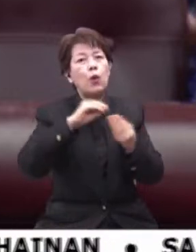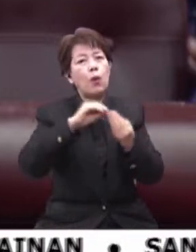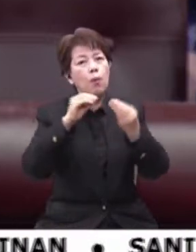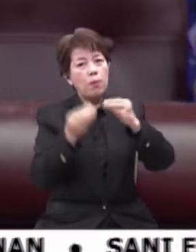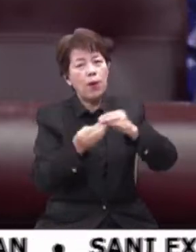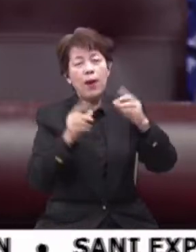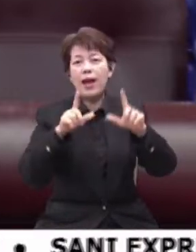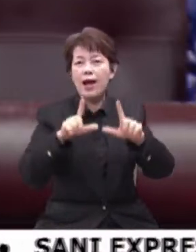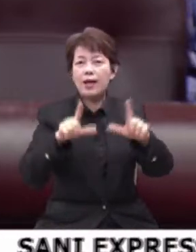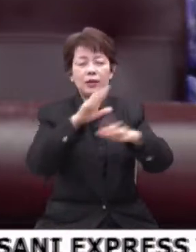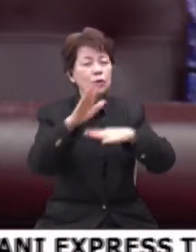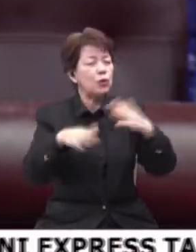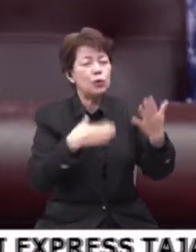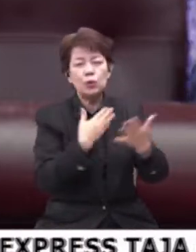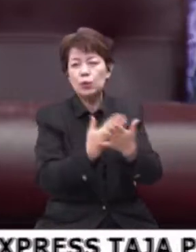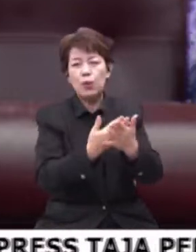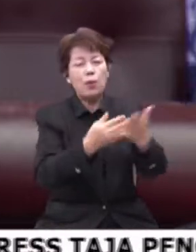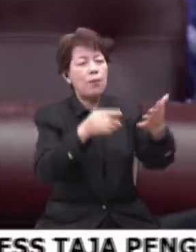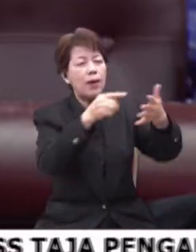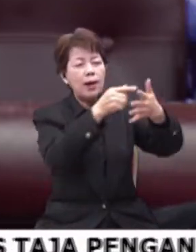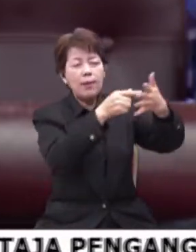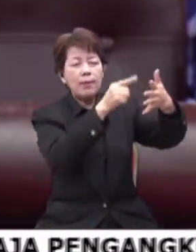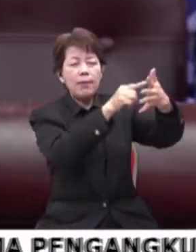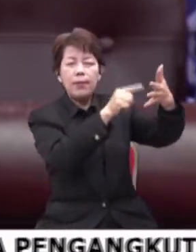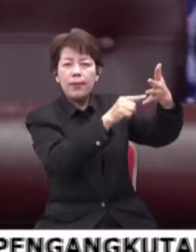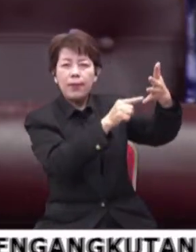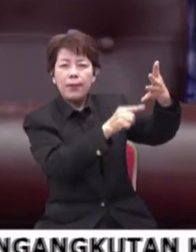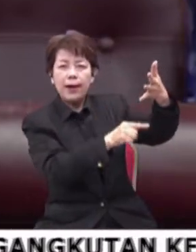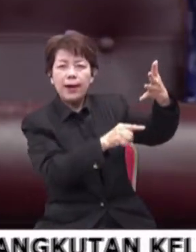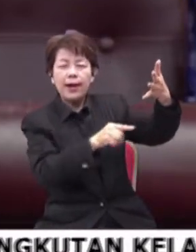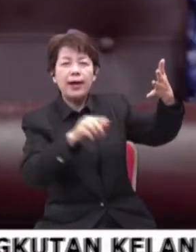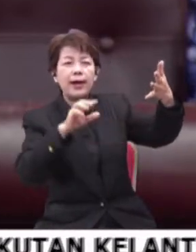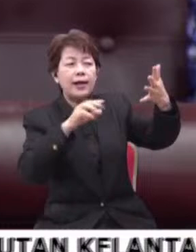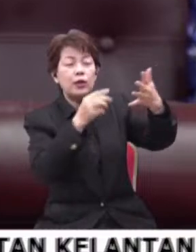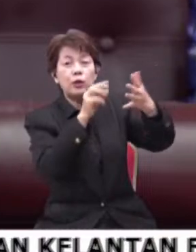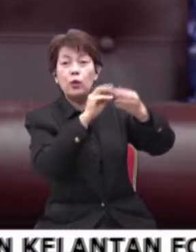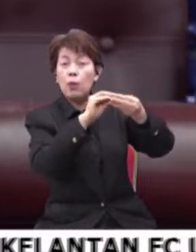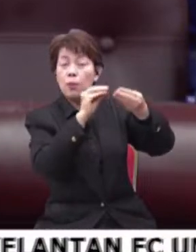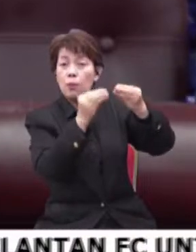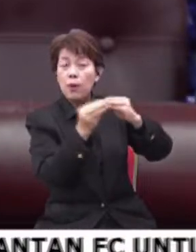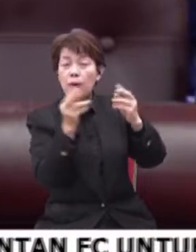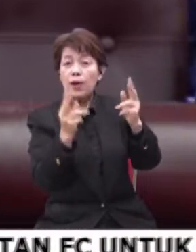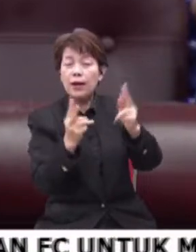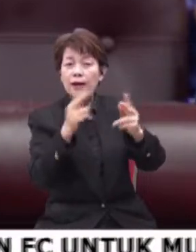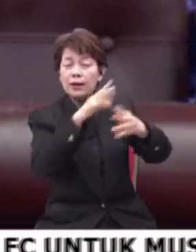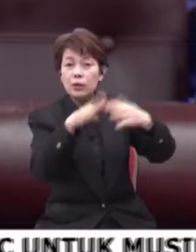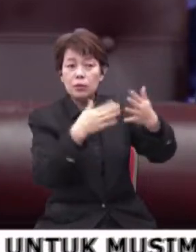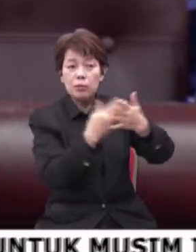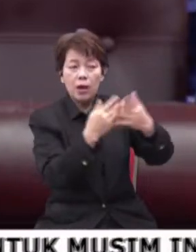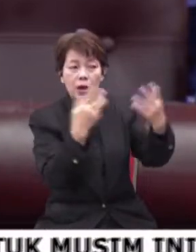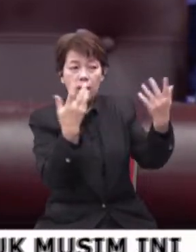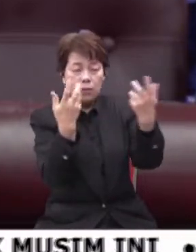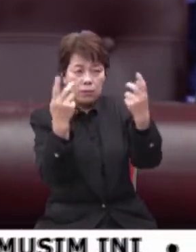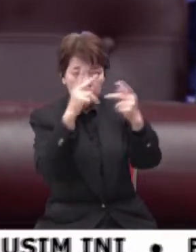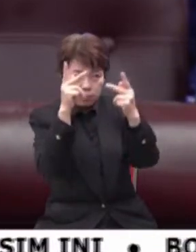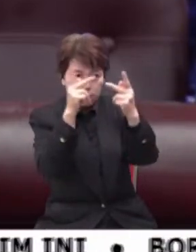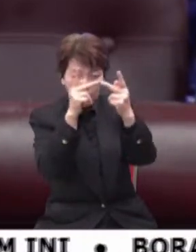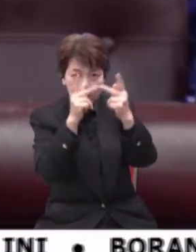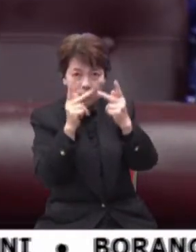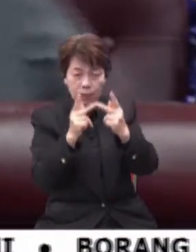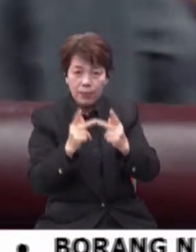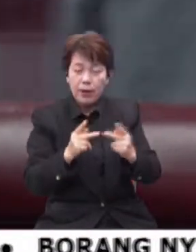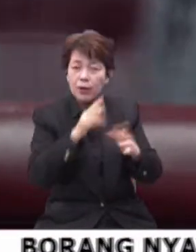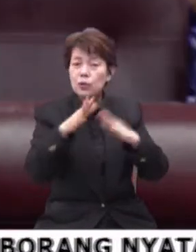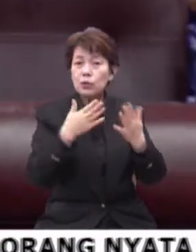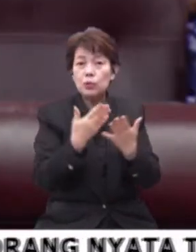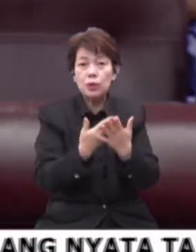mendapatkan pendaftaran pun adalah lari dengan pendaftaran ini jadi semuanya ini memang ada dalam